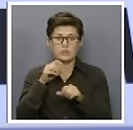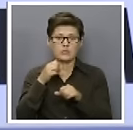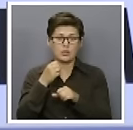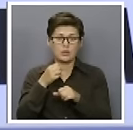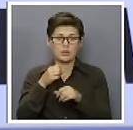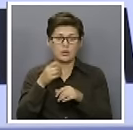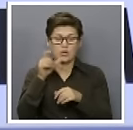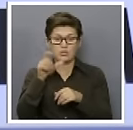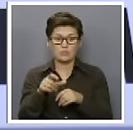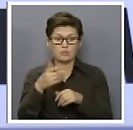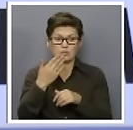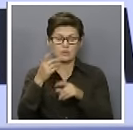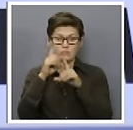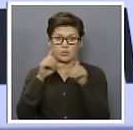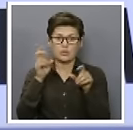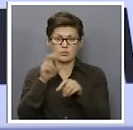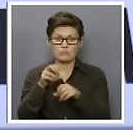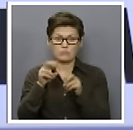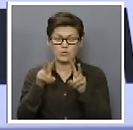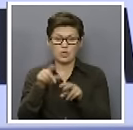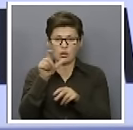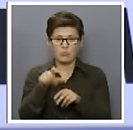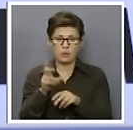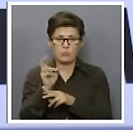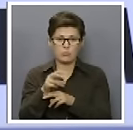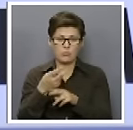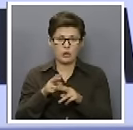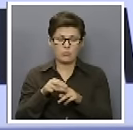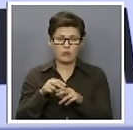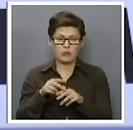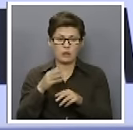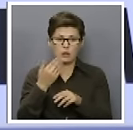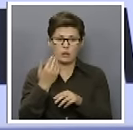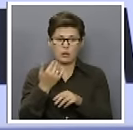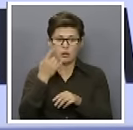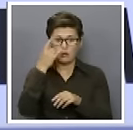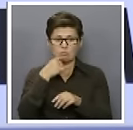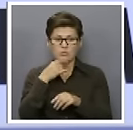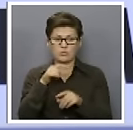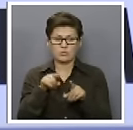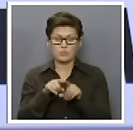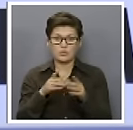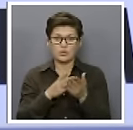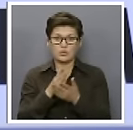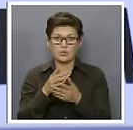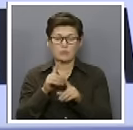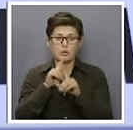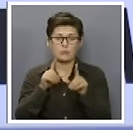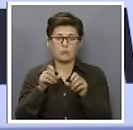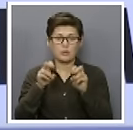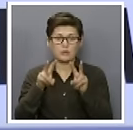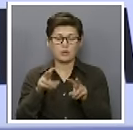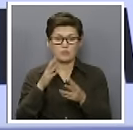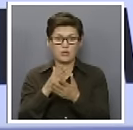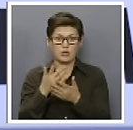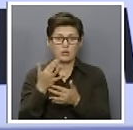адам сіздің мекемеңізге келмейді, маманыңызға келеді. Ал сіз маған айта аласыз ба, қазір Қазақстанда осындай мына салада мынандай керемет бір маман бар